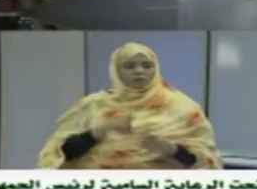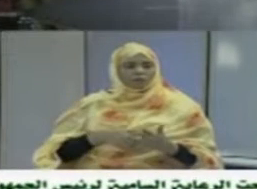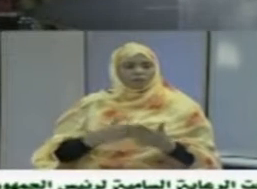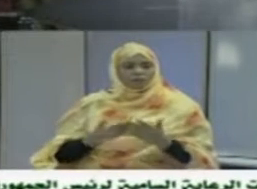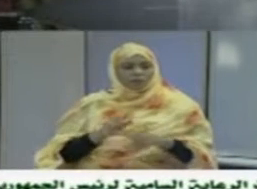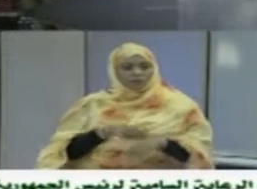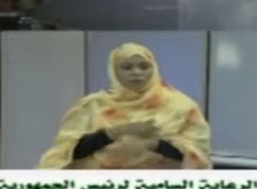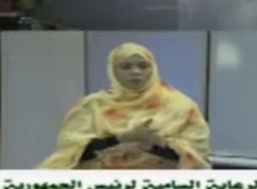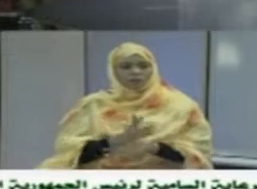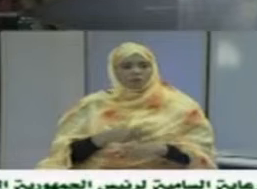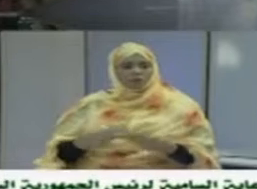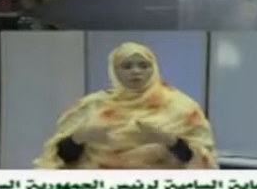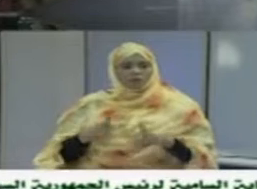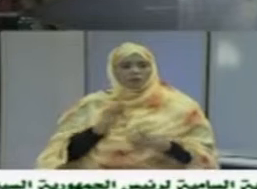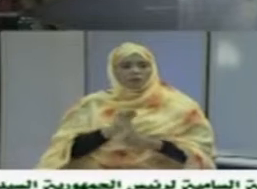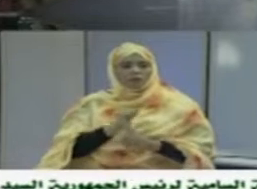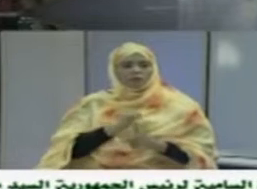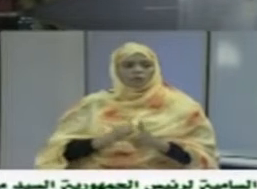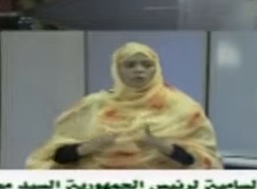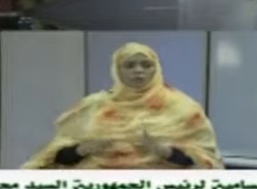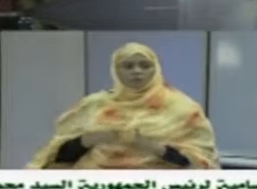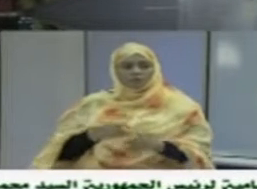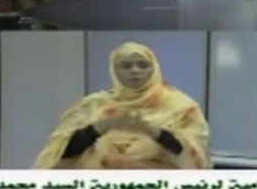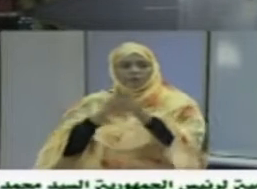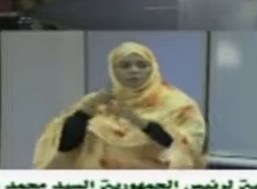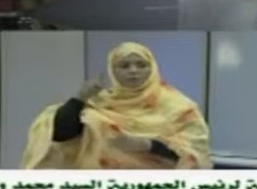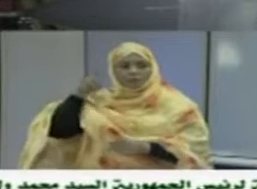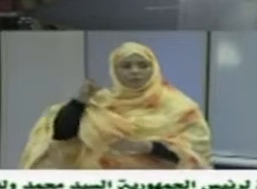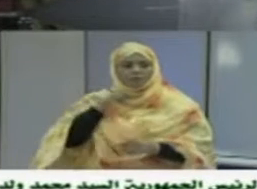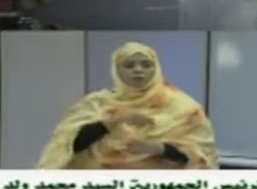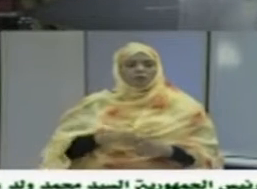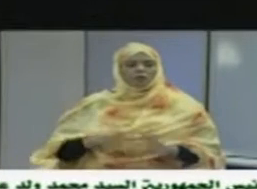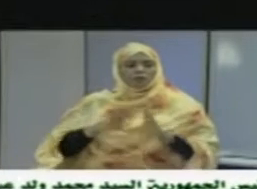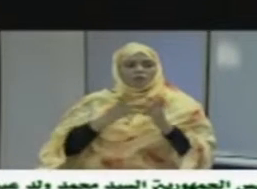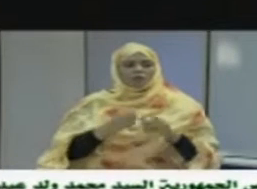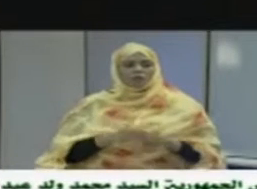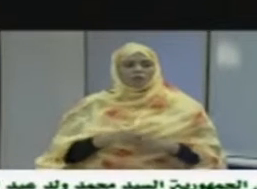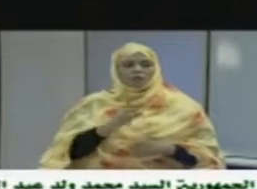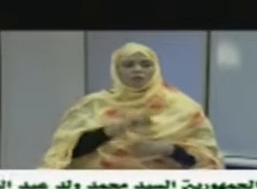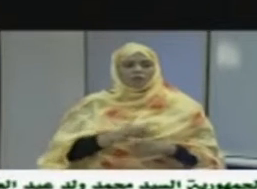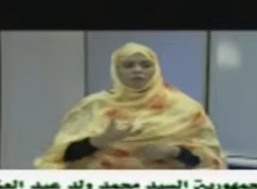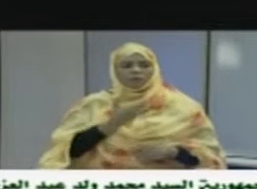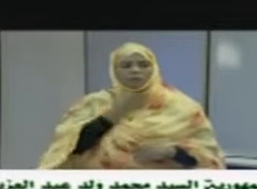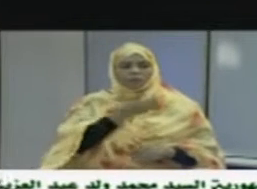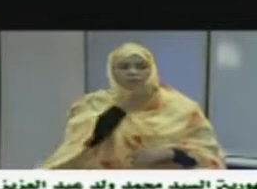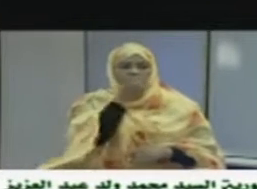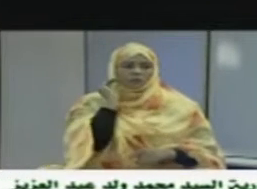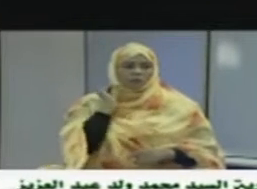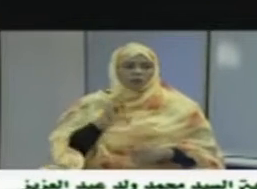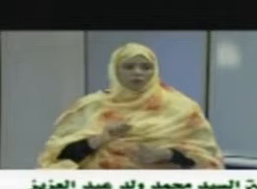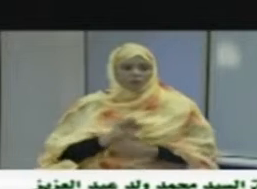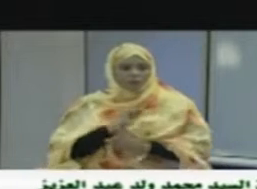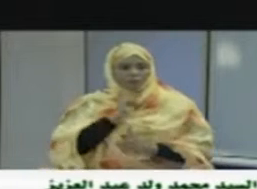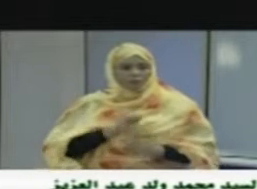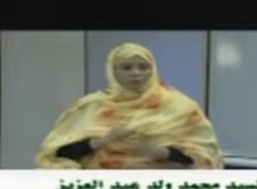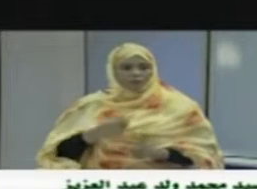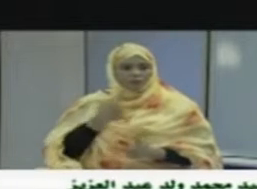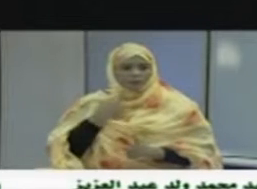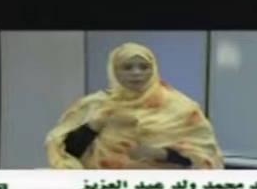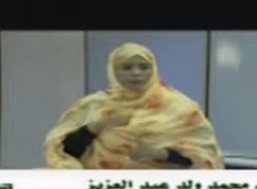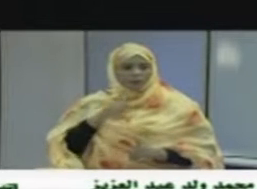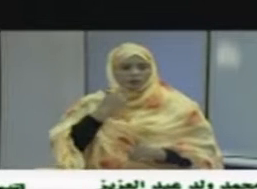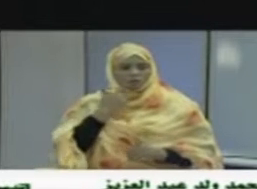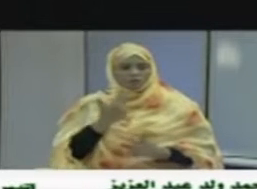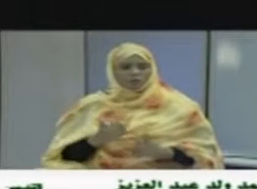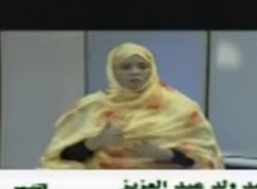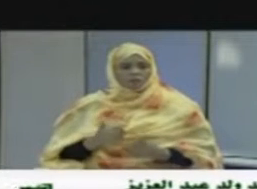المجلس العمومي البريطاني لصالح توجيه ضربات لتنظيم الدولة الإسلامية هناك. وقد رحبت الولايات المتحدة